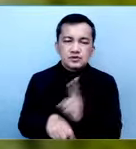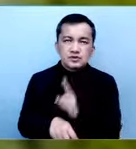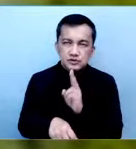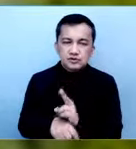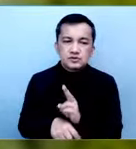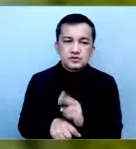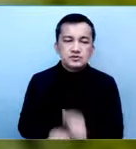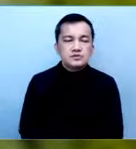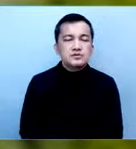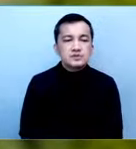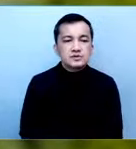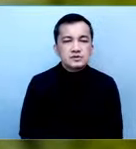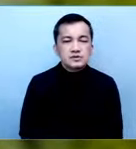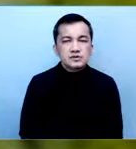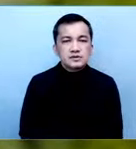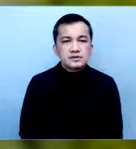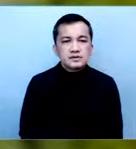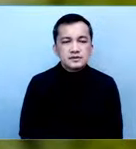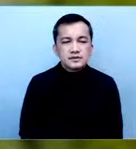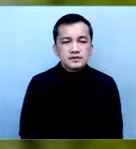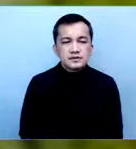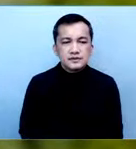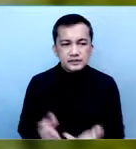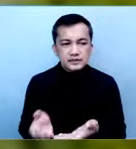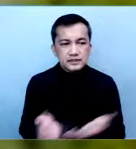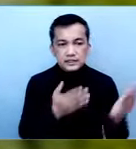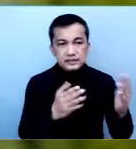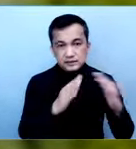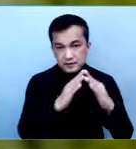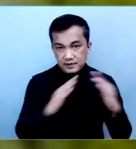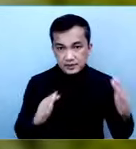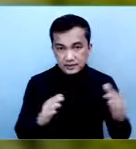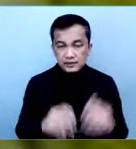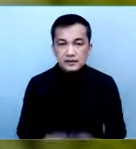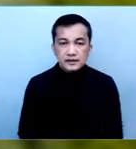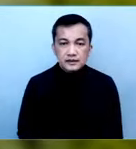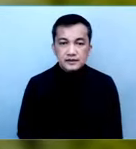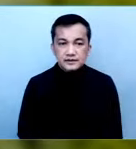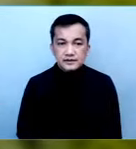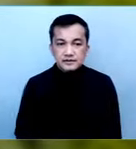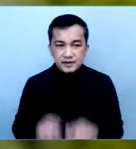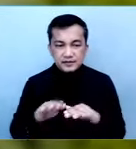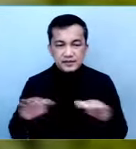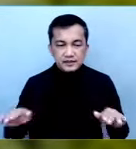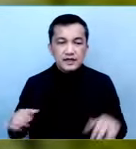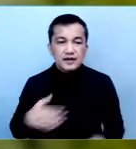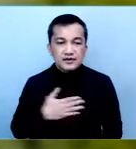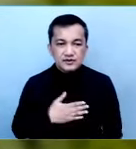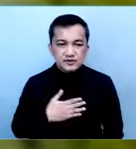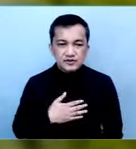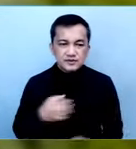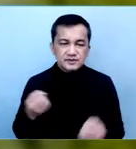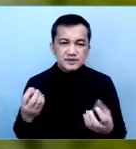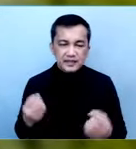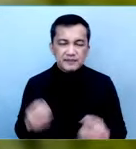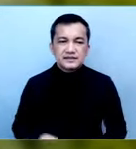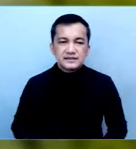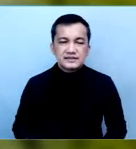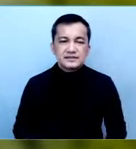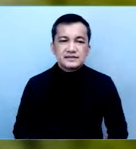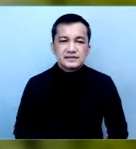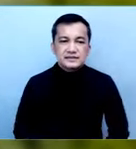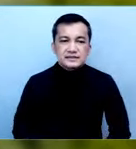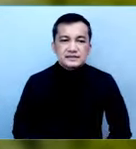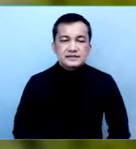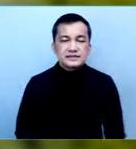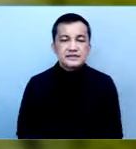parang dinadala namin sa mga bahay. Pero parang may mga bata kasi na gusto pa mas marami. Mas marami. And